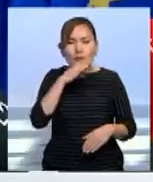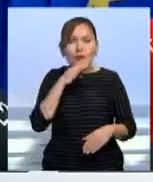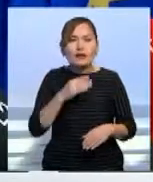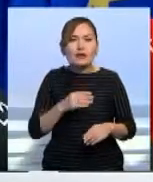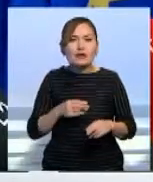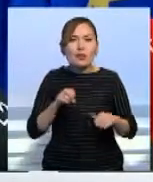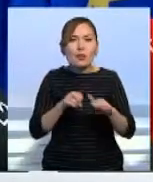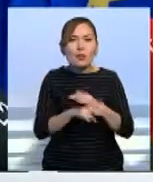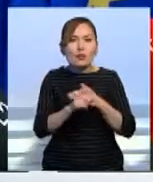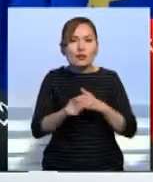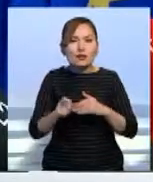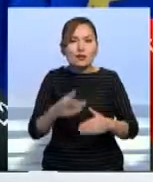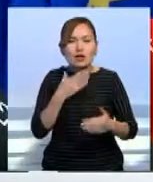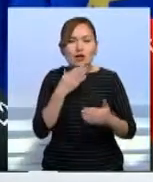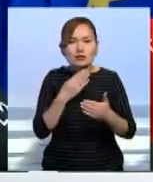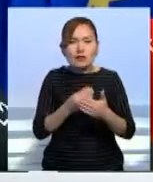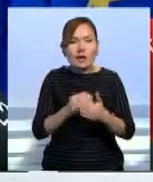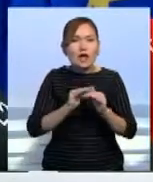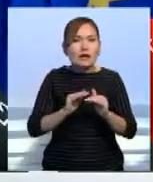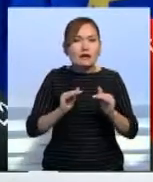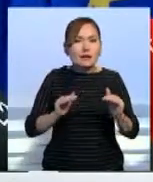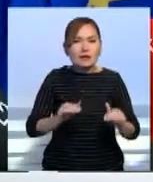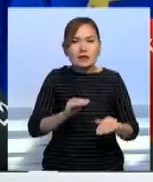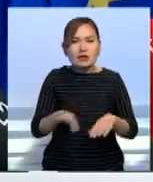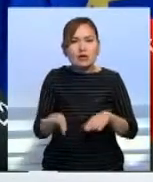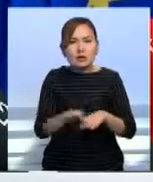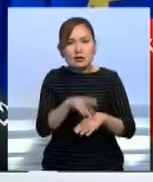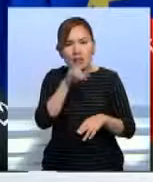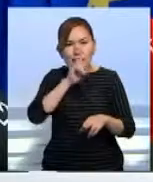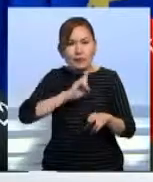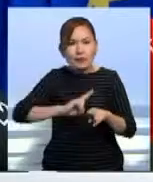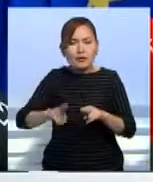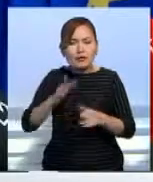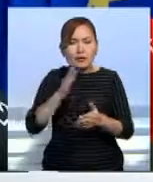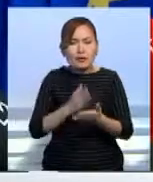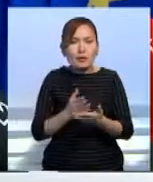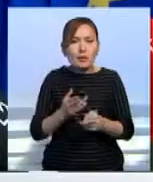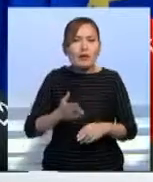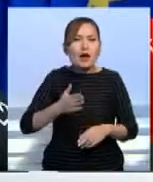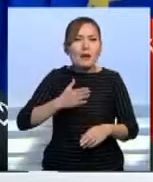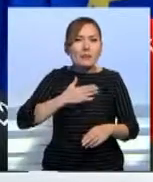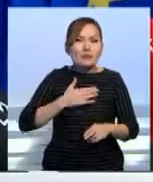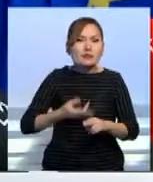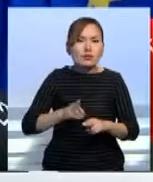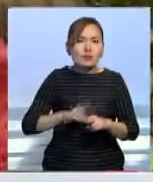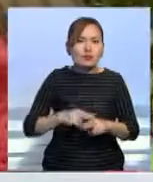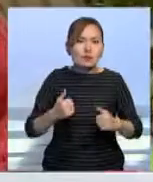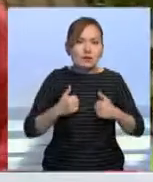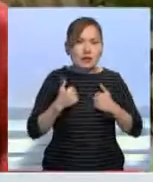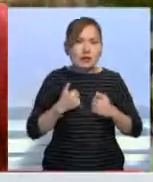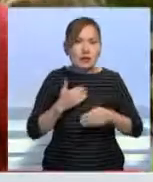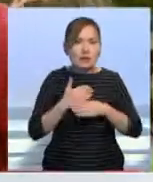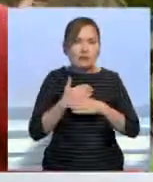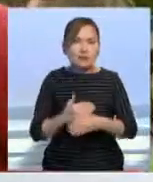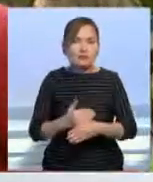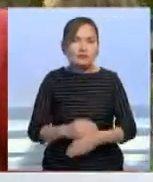бізді кінәлайды. Германия басқа еуропалық елдермен салыстырғанда босқынды көптеп қоныстандырып жатыр.